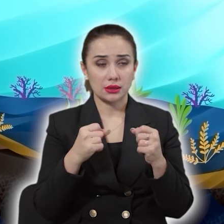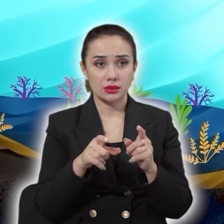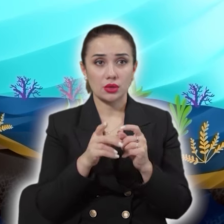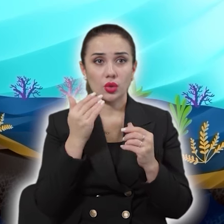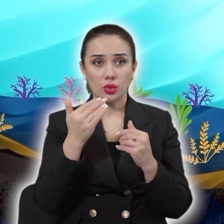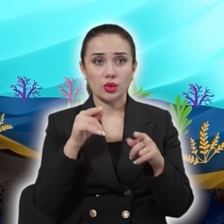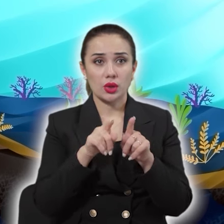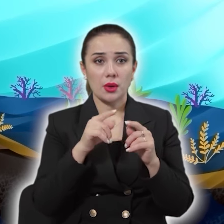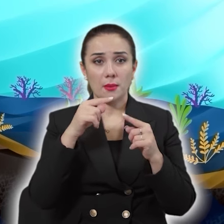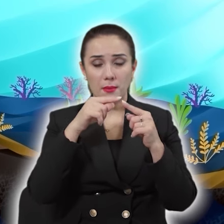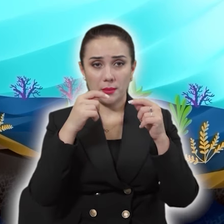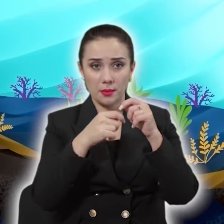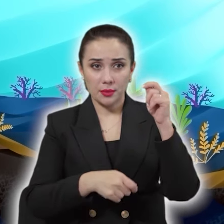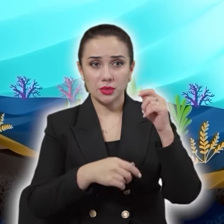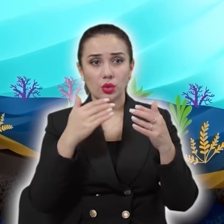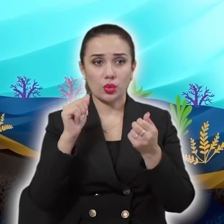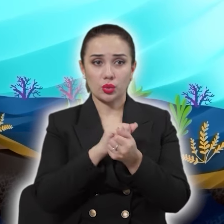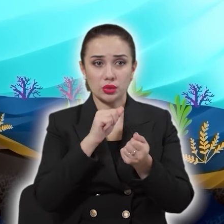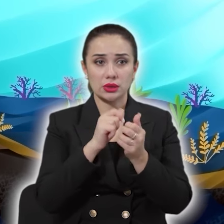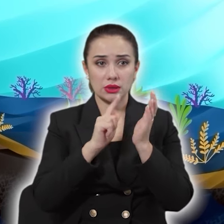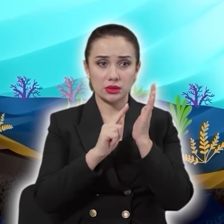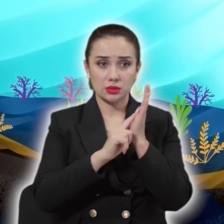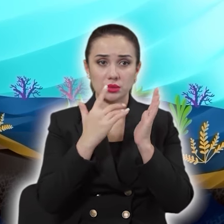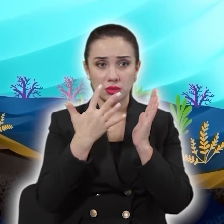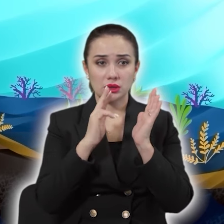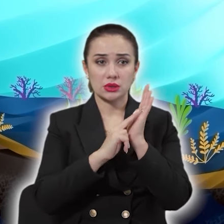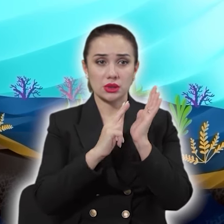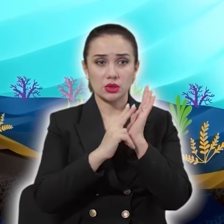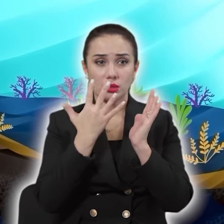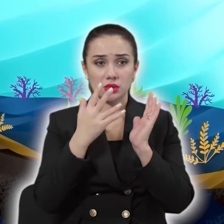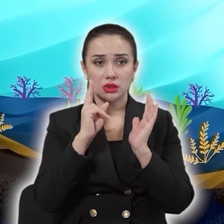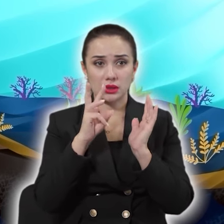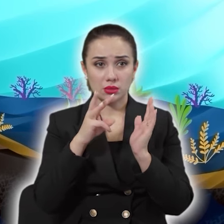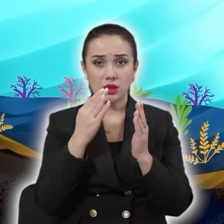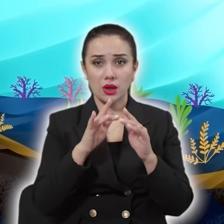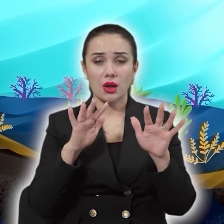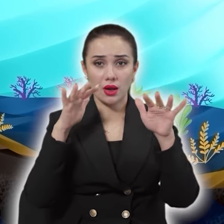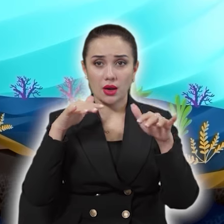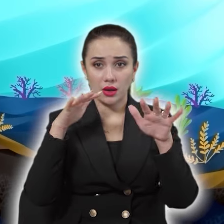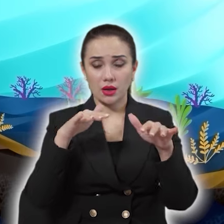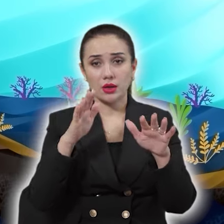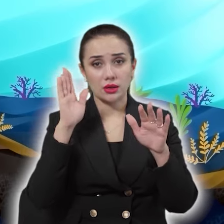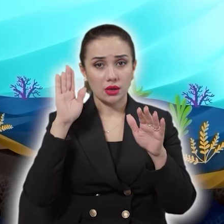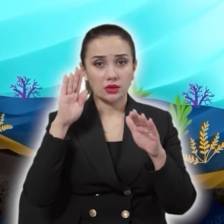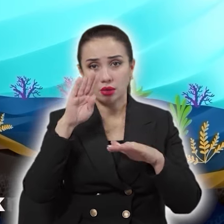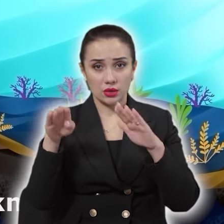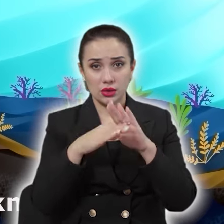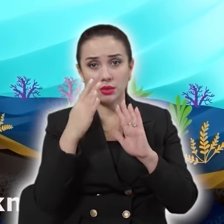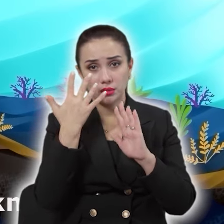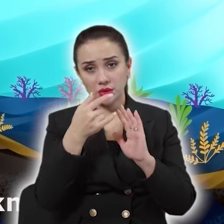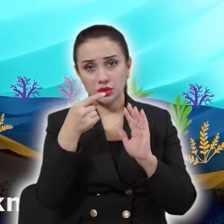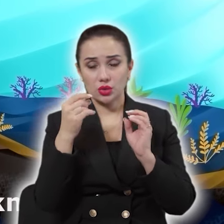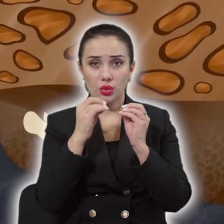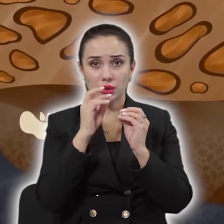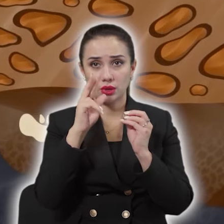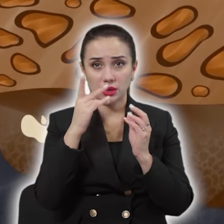qattiq. Uning masofasi quruqlikda 75-85 km. Okean ostida esa 5-10